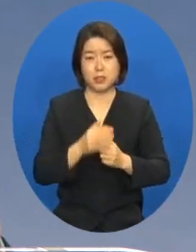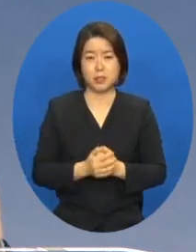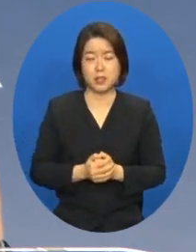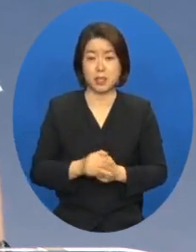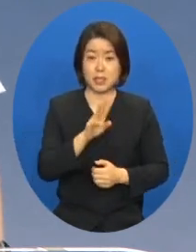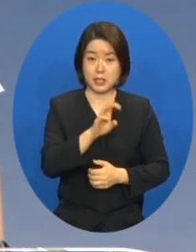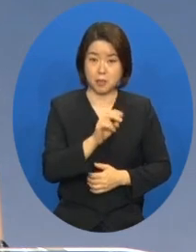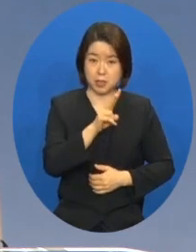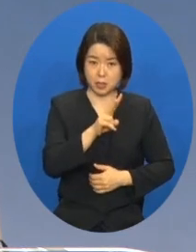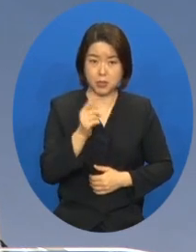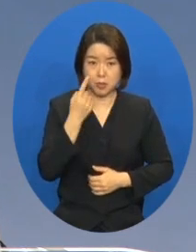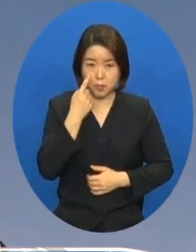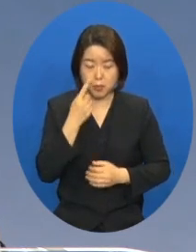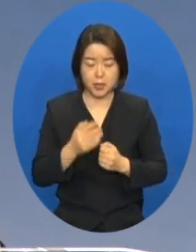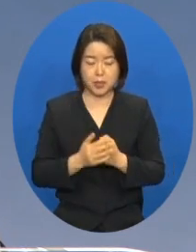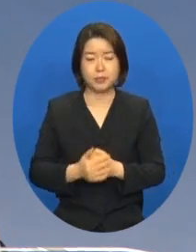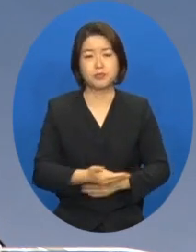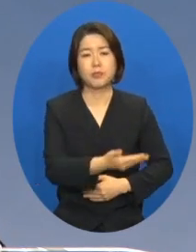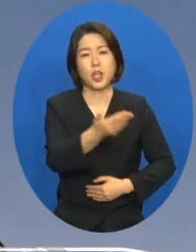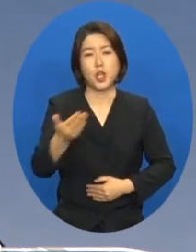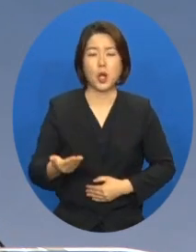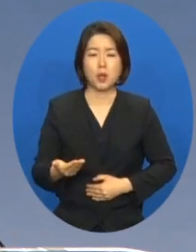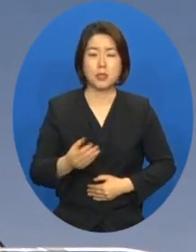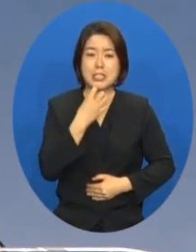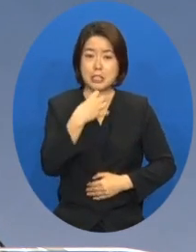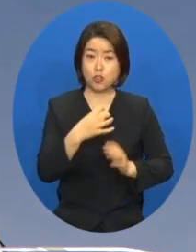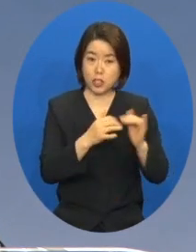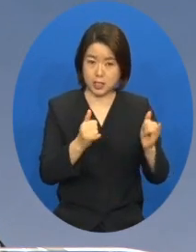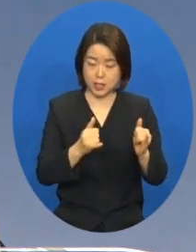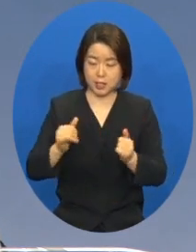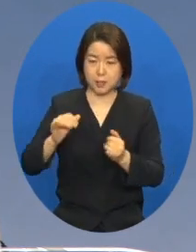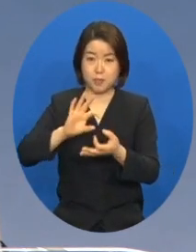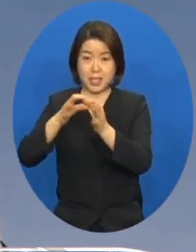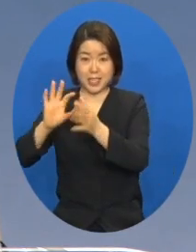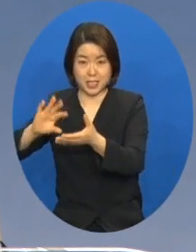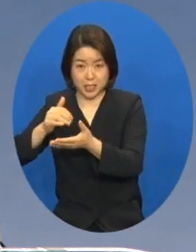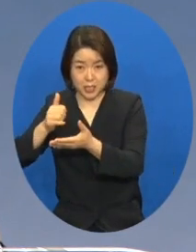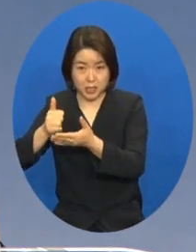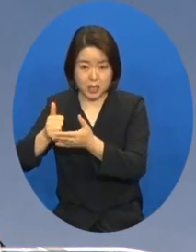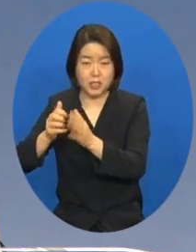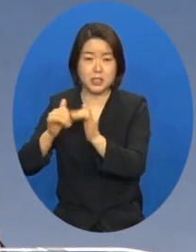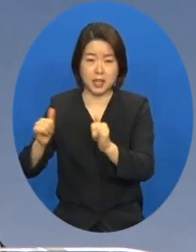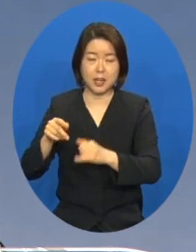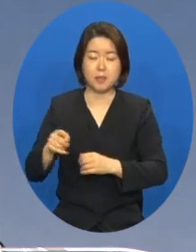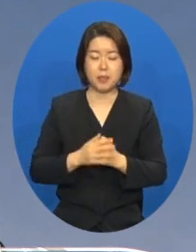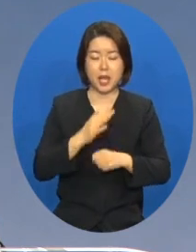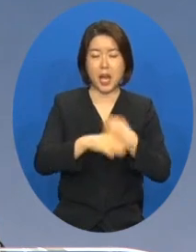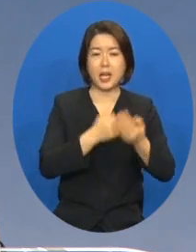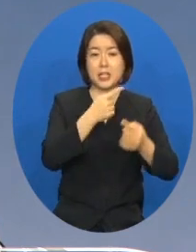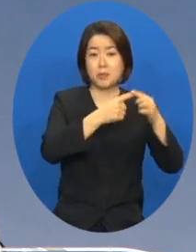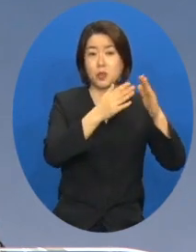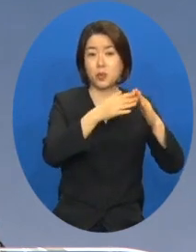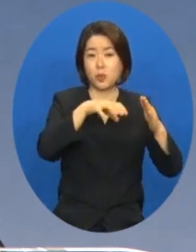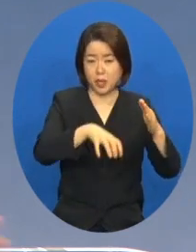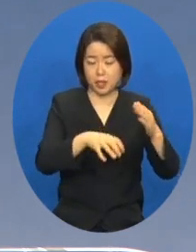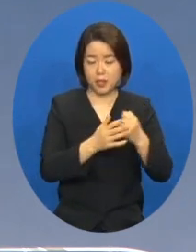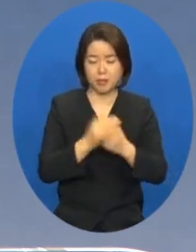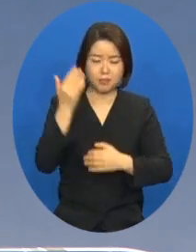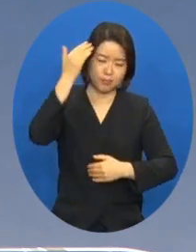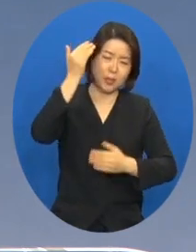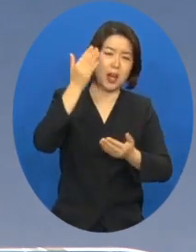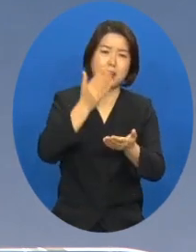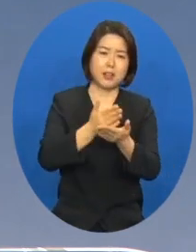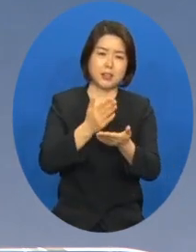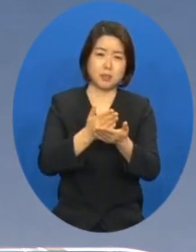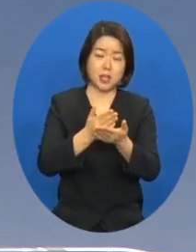32절에 여러분은 유대 사람에게도 그리스 사람에게도 하나님의 교회에도 걸림돌이 되지 마십시오.